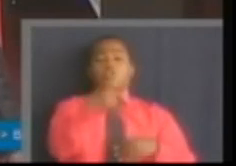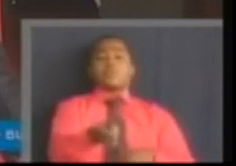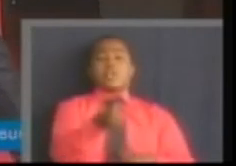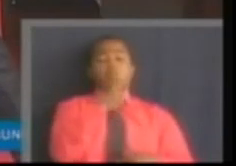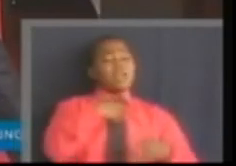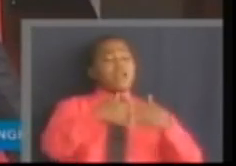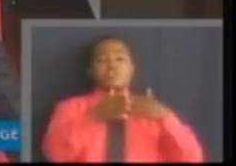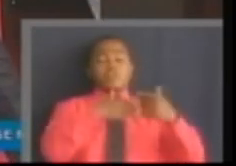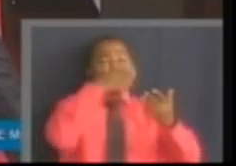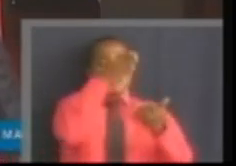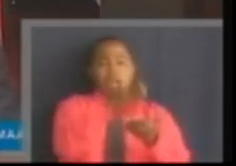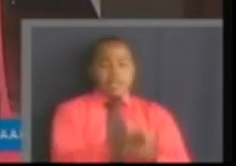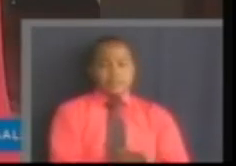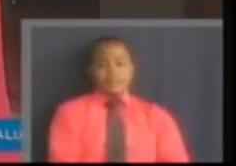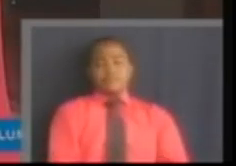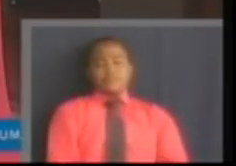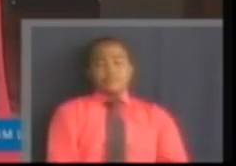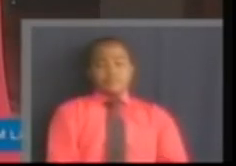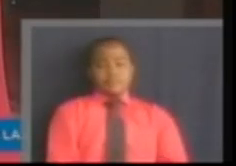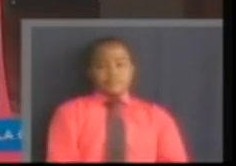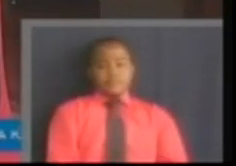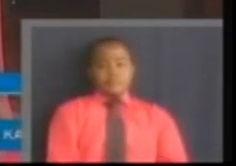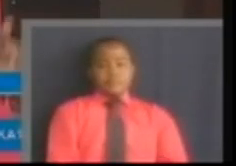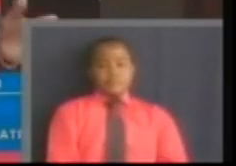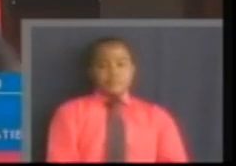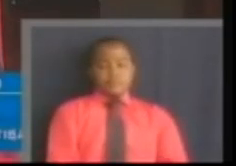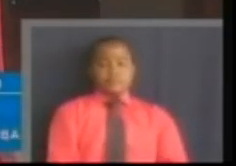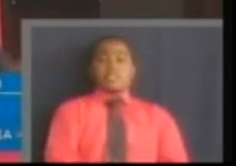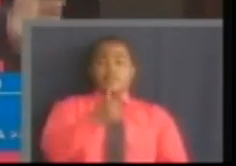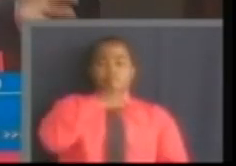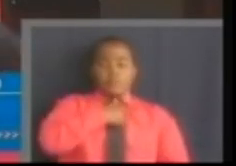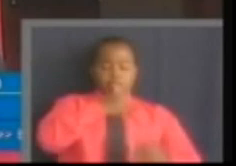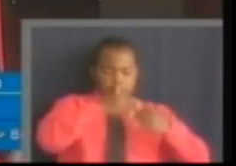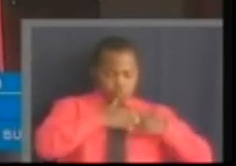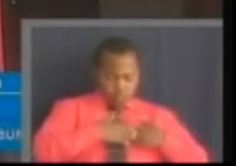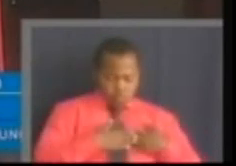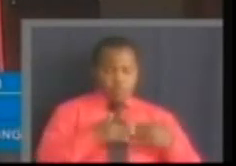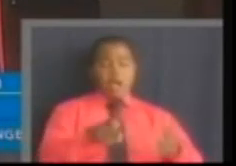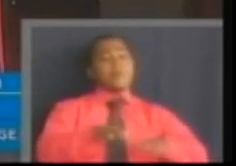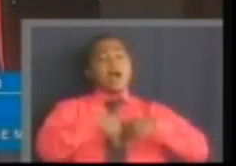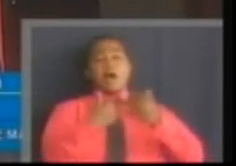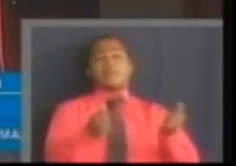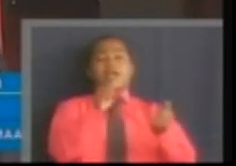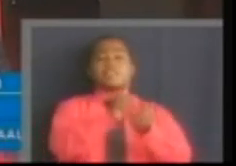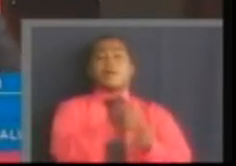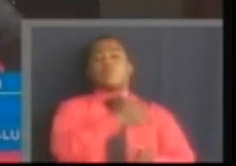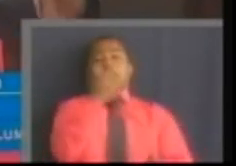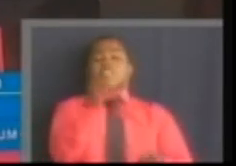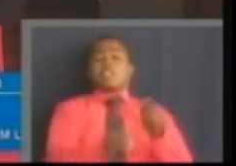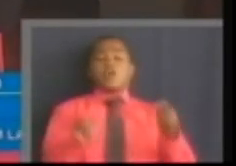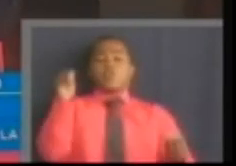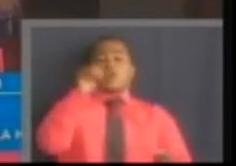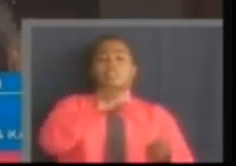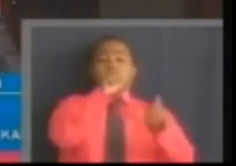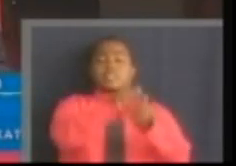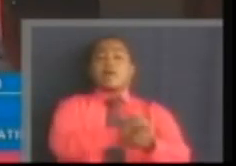haki. Mheshimiwa mwenyekiti, mimi nashukuru sana, manake hapa sina jambo lingine lolote la kuongeza. Ni kikubwa zaidi kwamba hoja hii